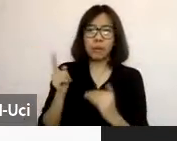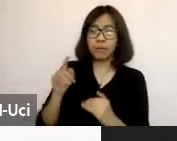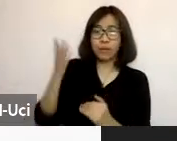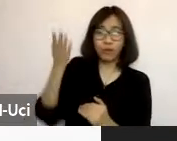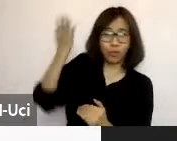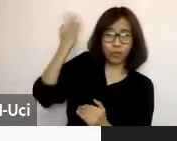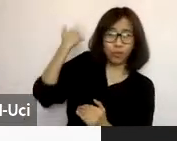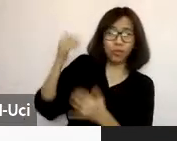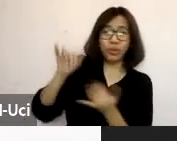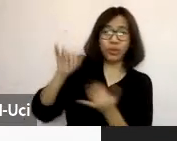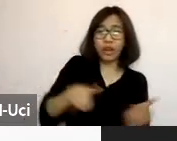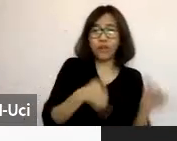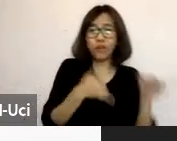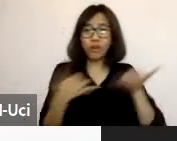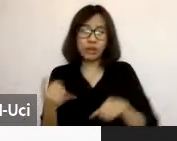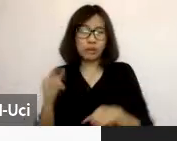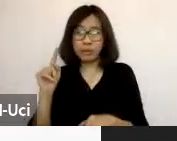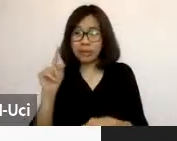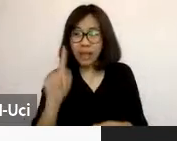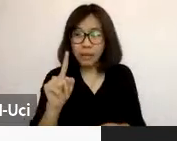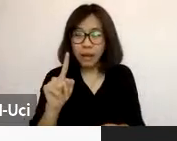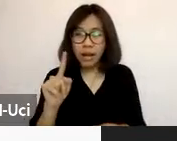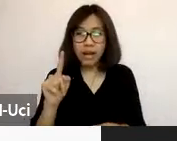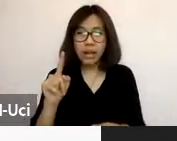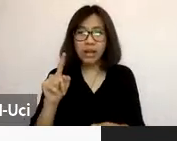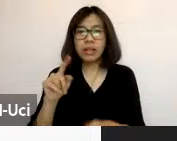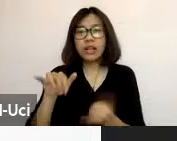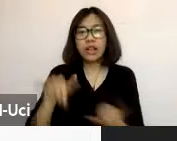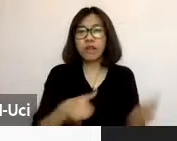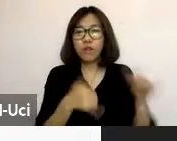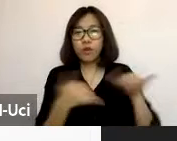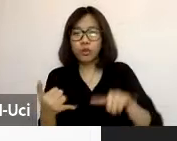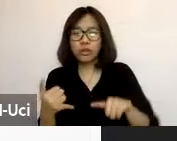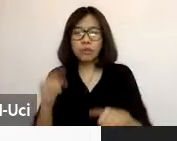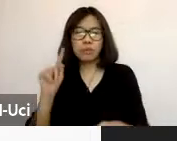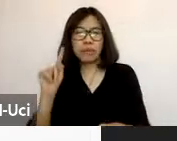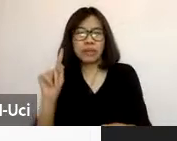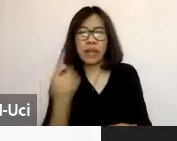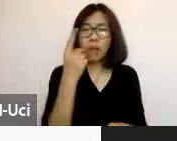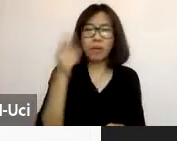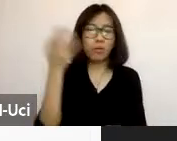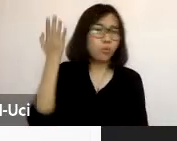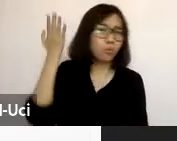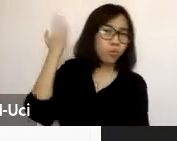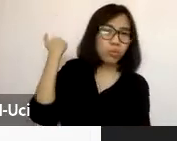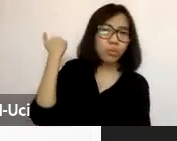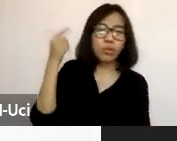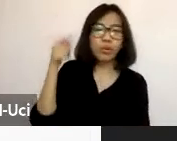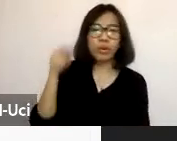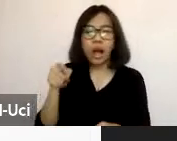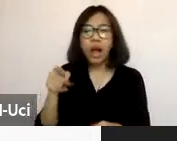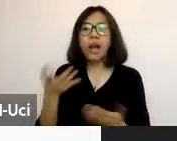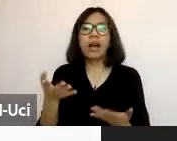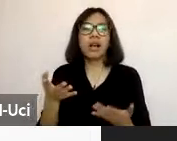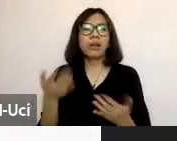saja dulu itu mengakibatkan posisi